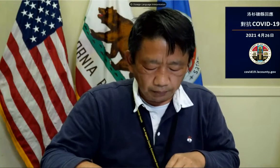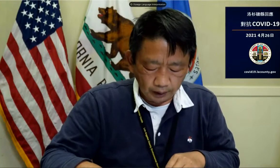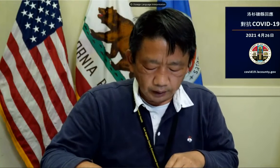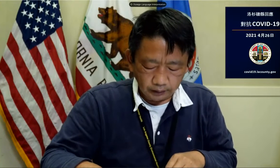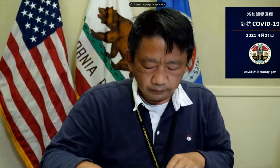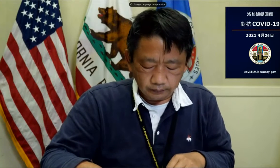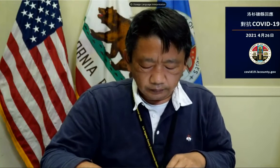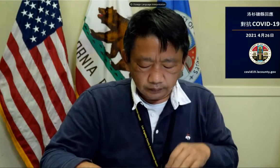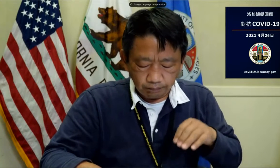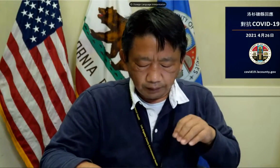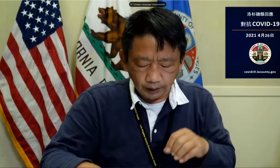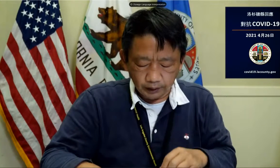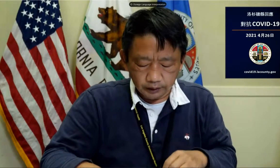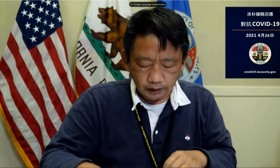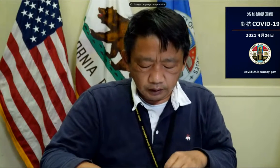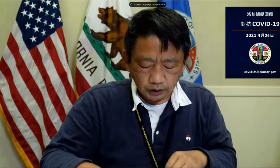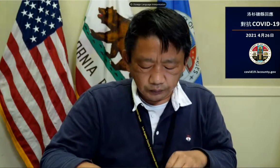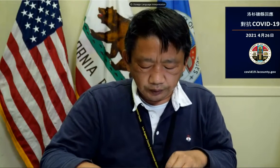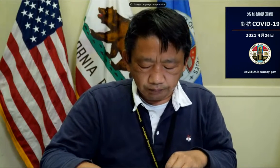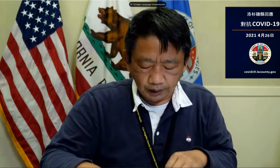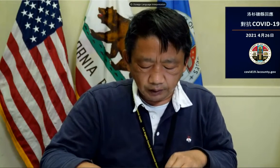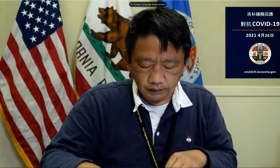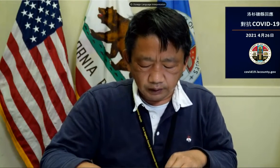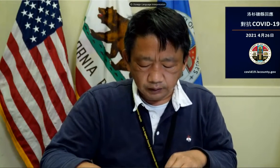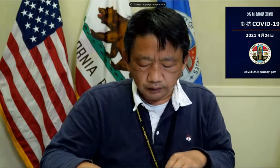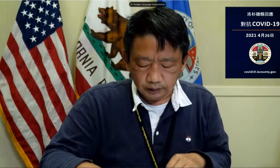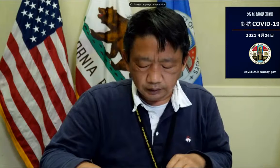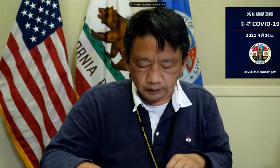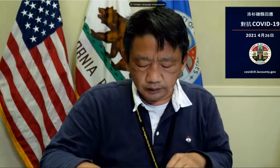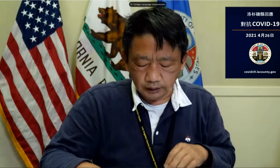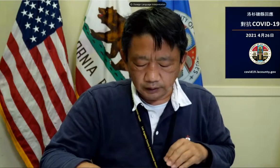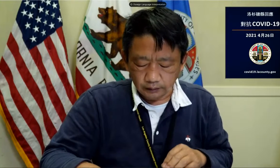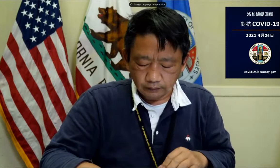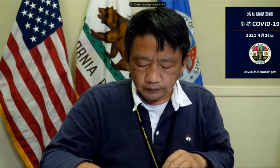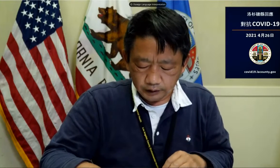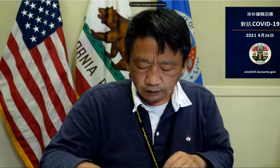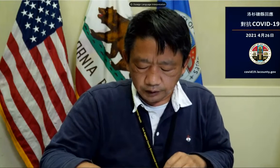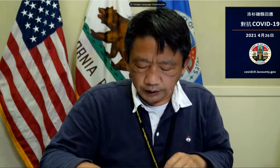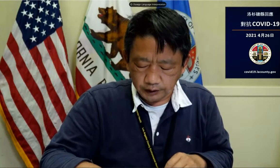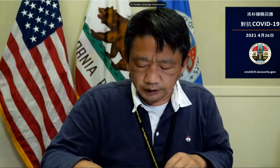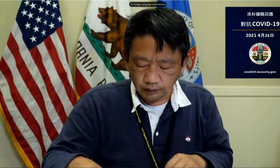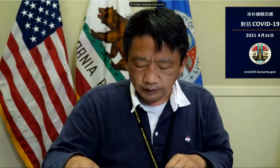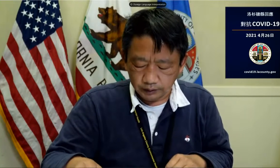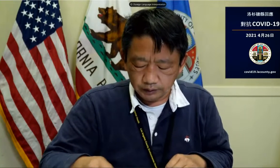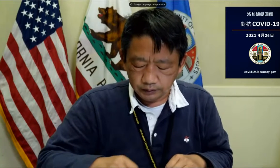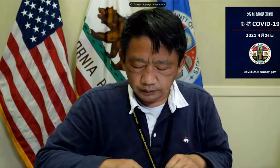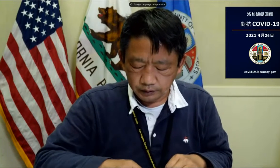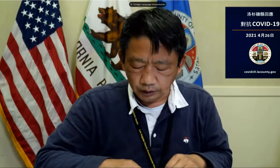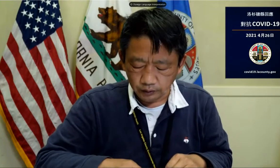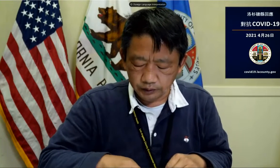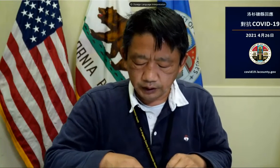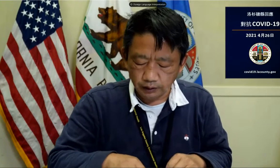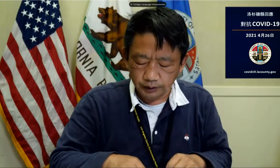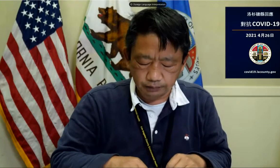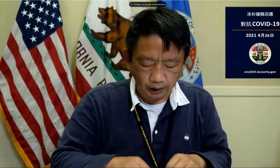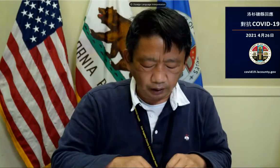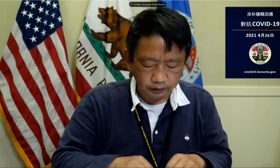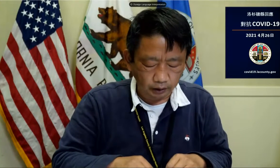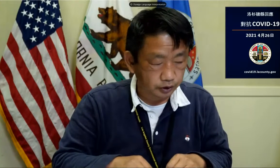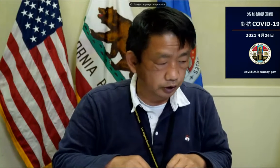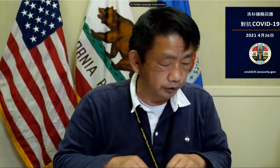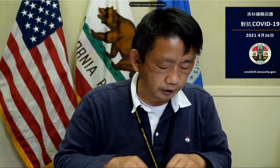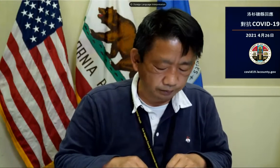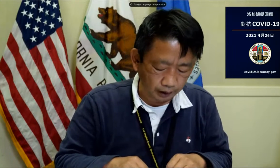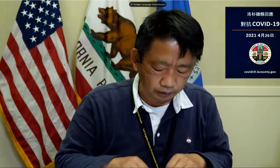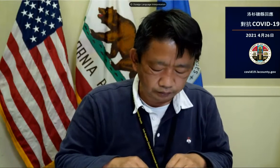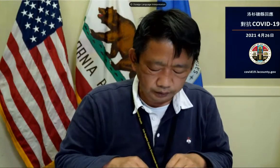新冠病例仍处于平稳的较低的阶段。从3月18号